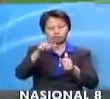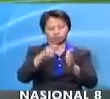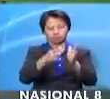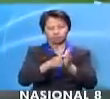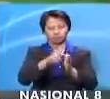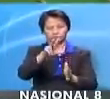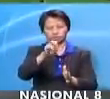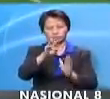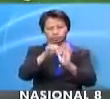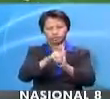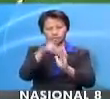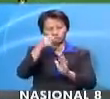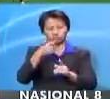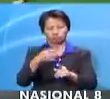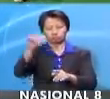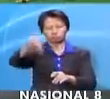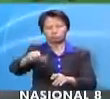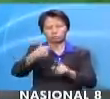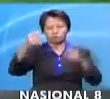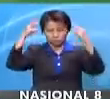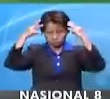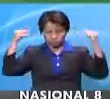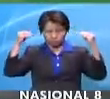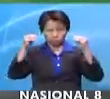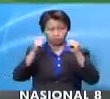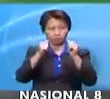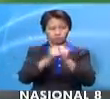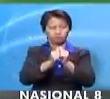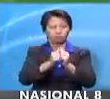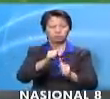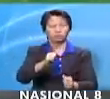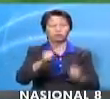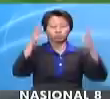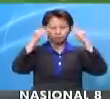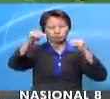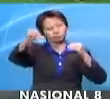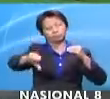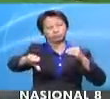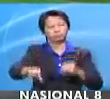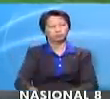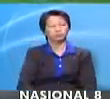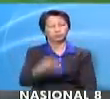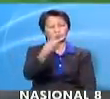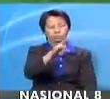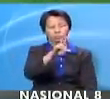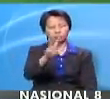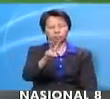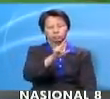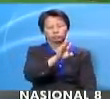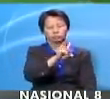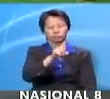memerlukan 30 minit untuk menyingkirkan lawan dari Belanda, Samantha Banning, Iris Tabling, 21-13,